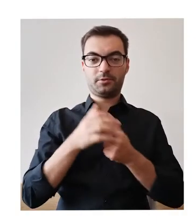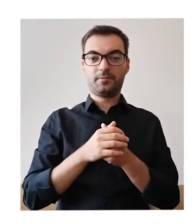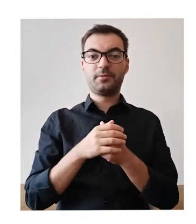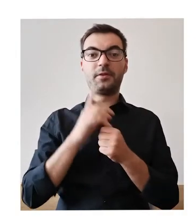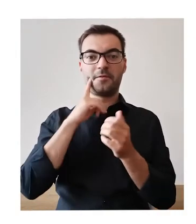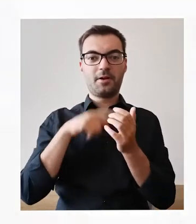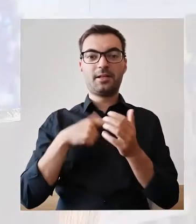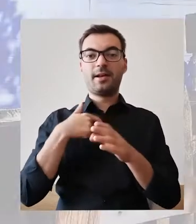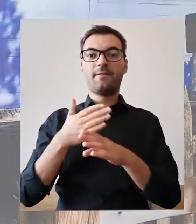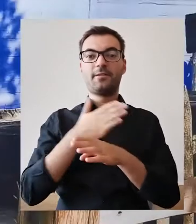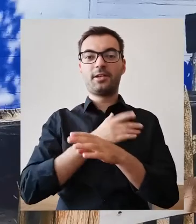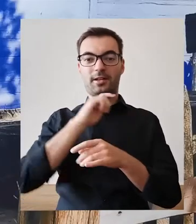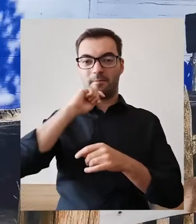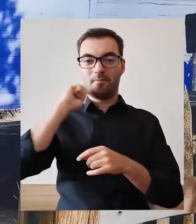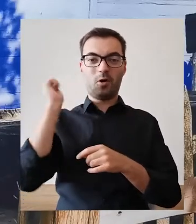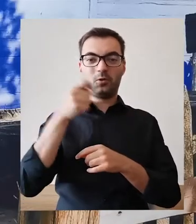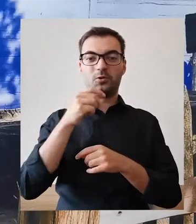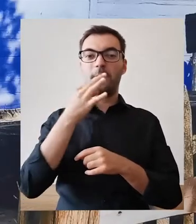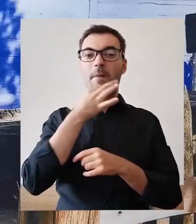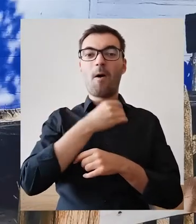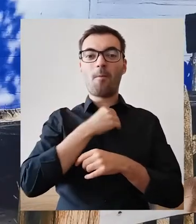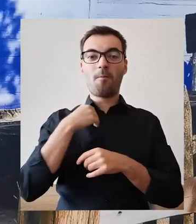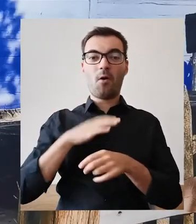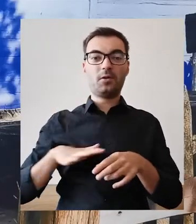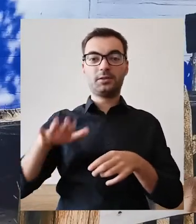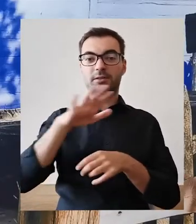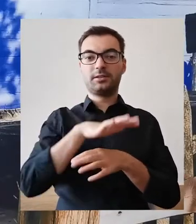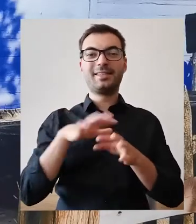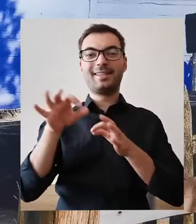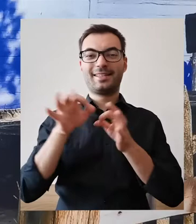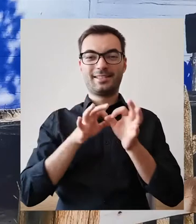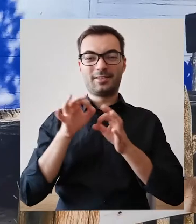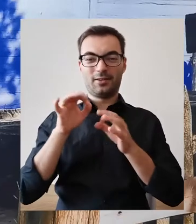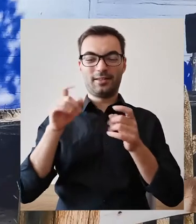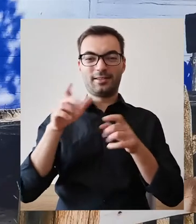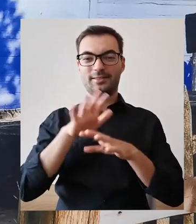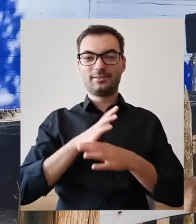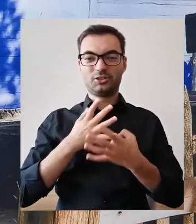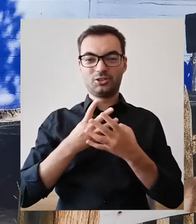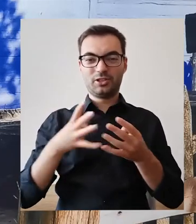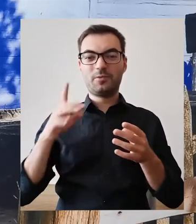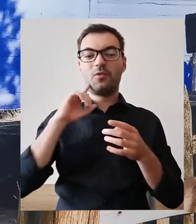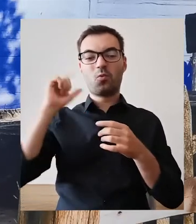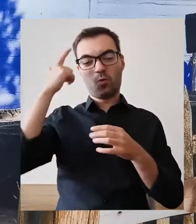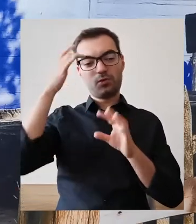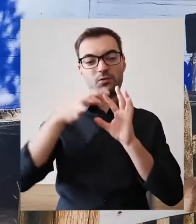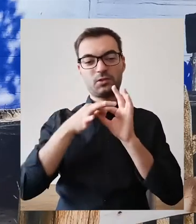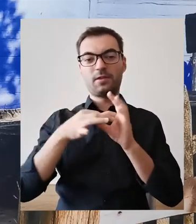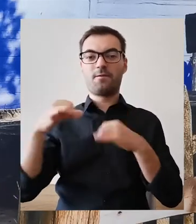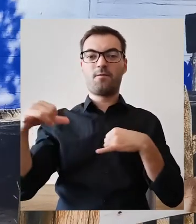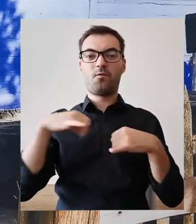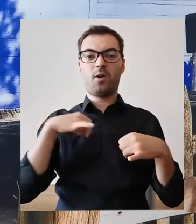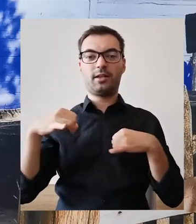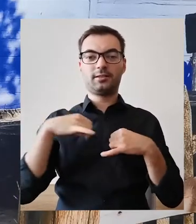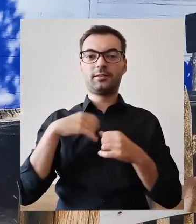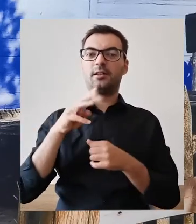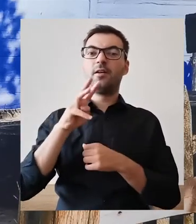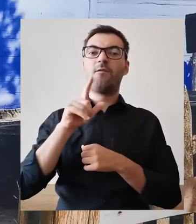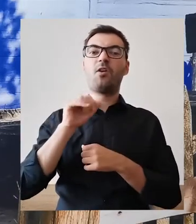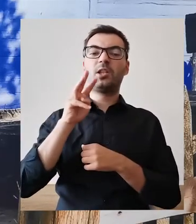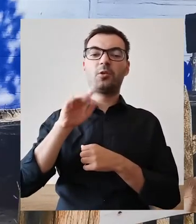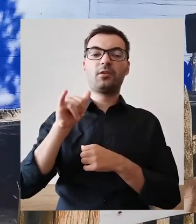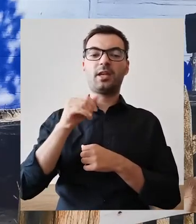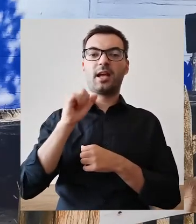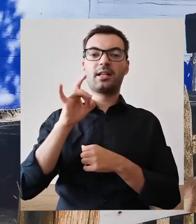podróżowaliśmy wcześniej po małopolsce historię związaną z tą krainą przede wszystkim dotyczyły władców oto podstawa